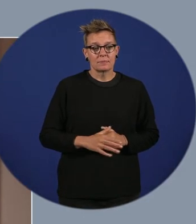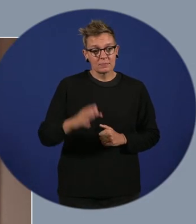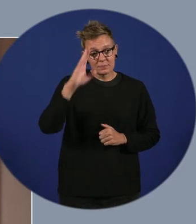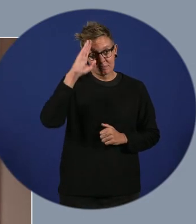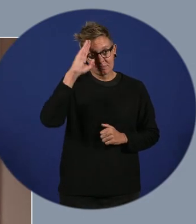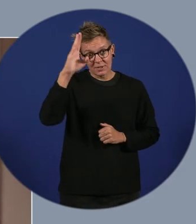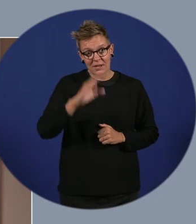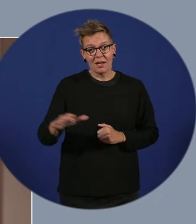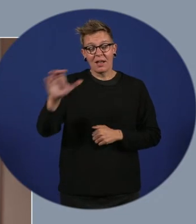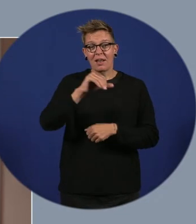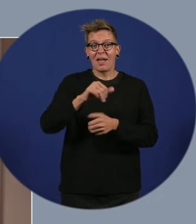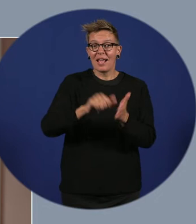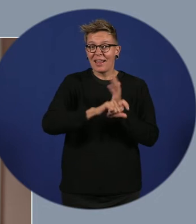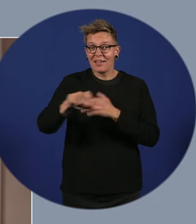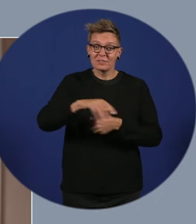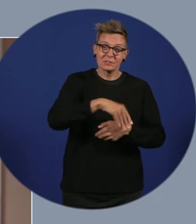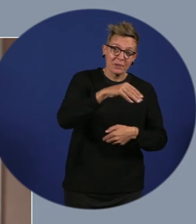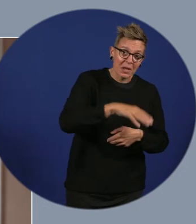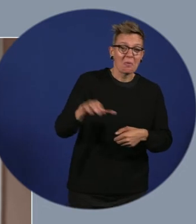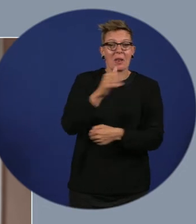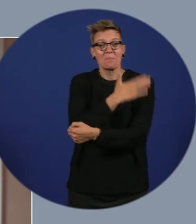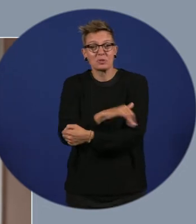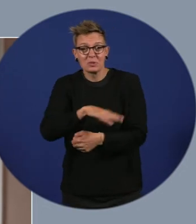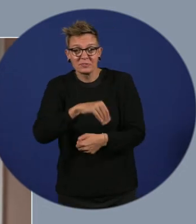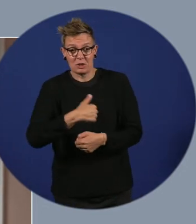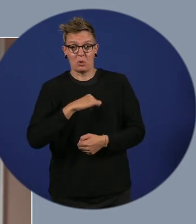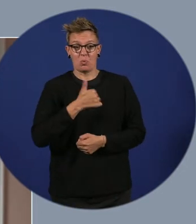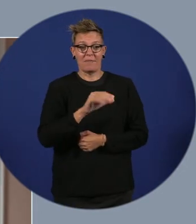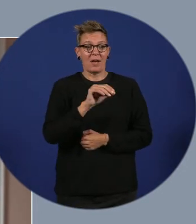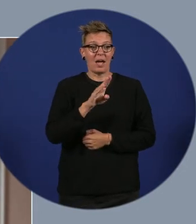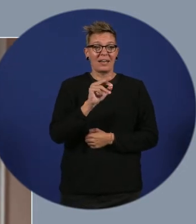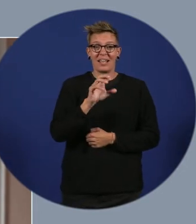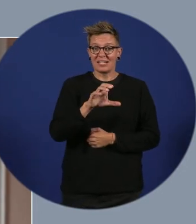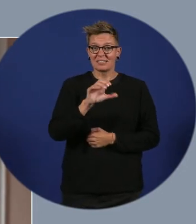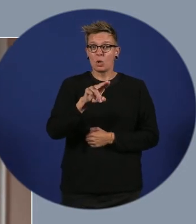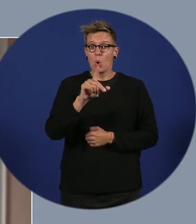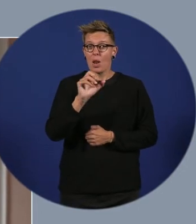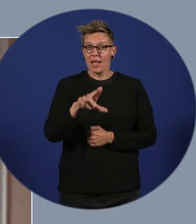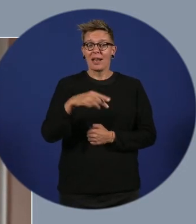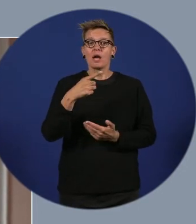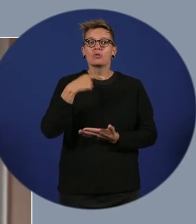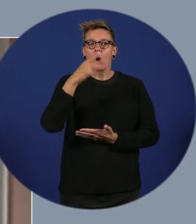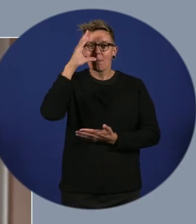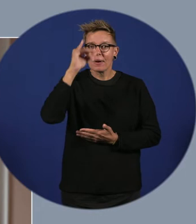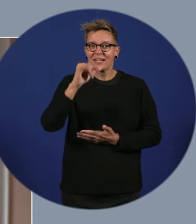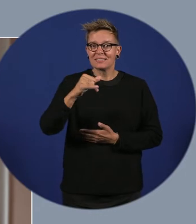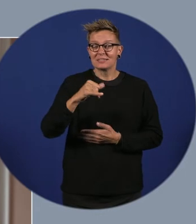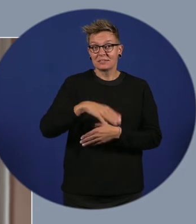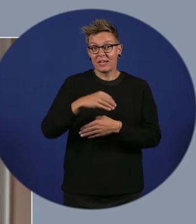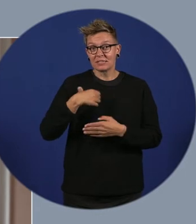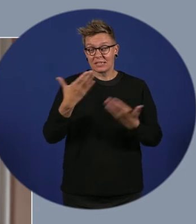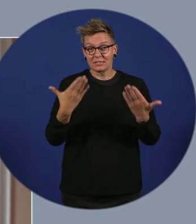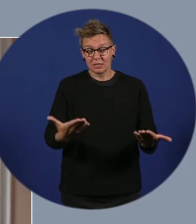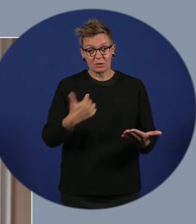Hej alla Sveriges elever och skolpersonal. Jag heter Andreas Norlén och jag är talman i Sveriges riksdag. Jag är